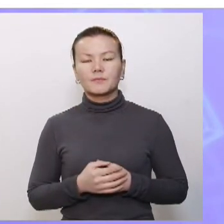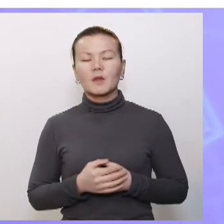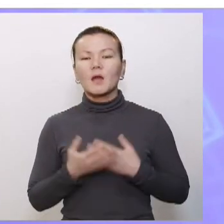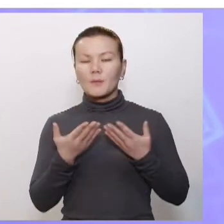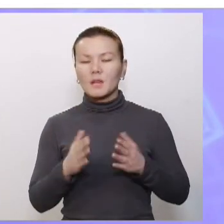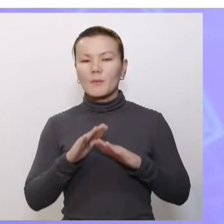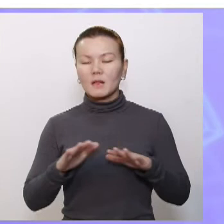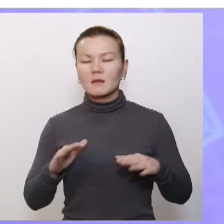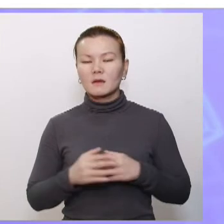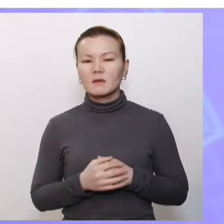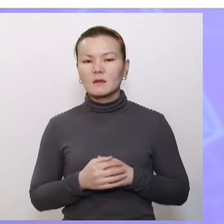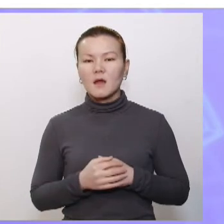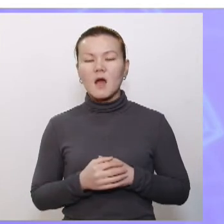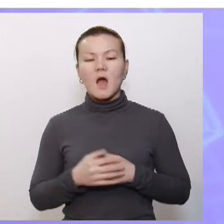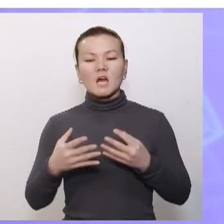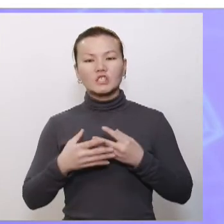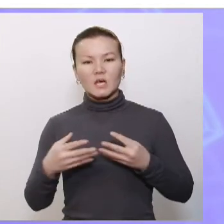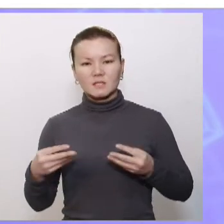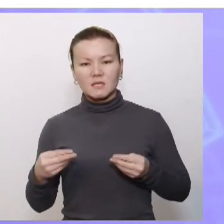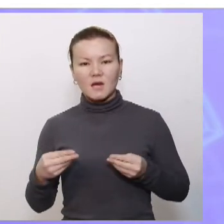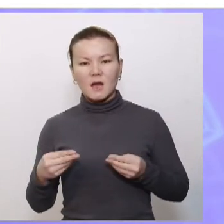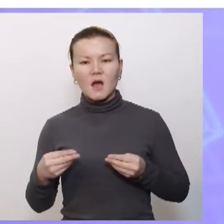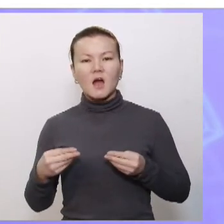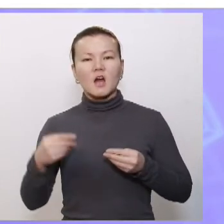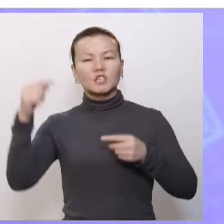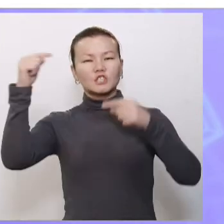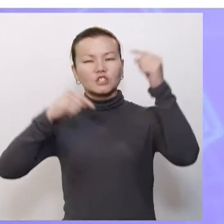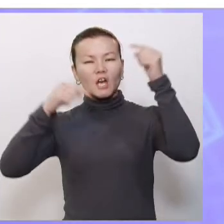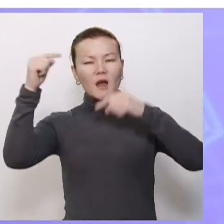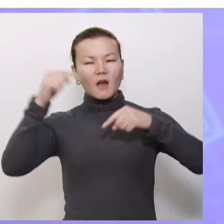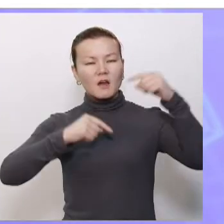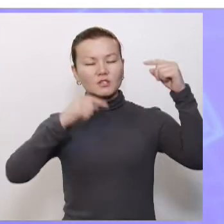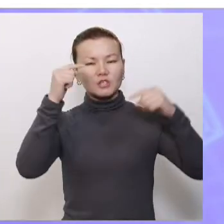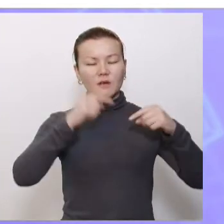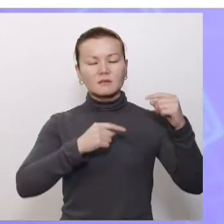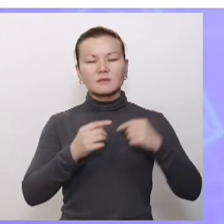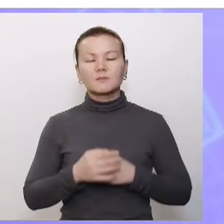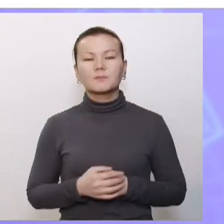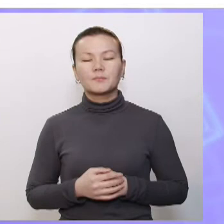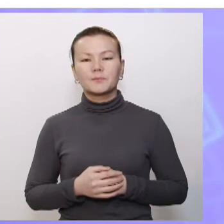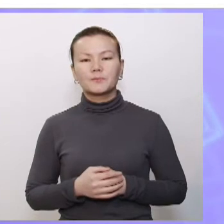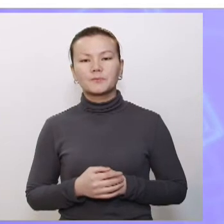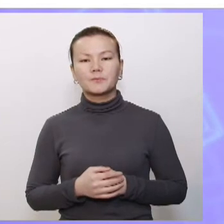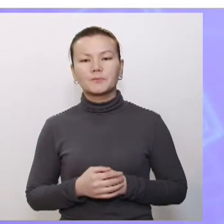Mına baldar. Jazında jan jayt.